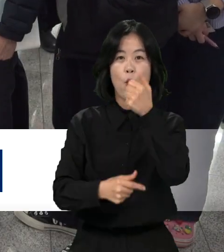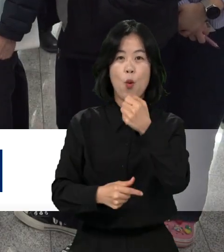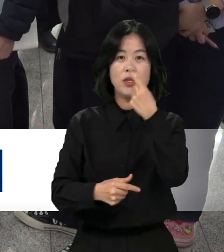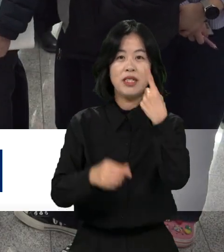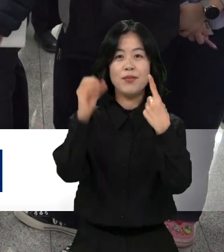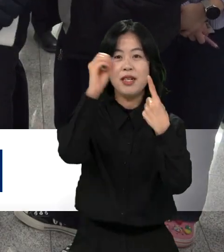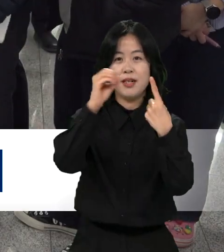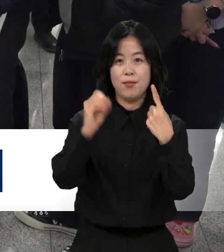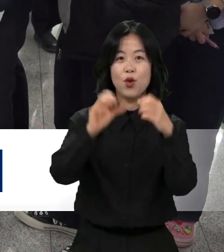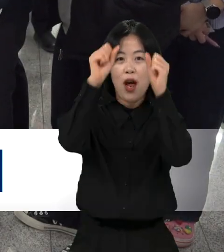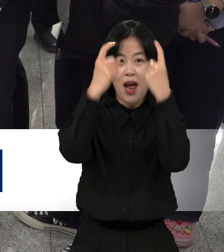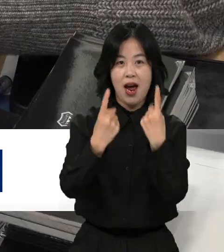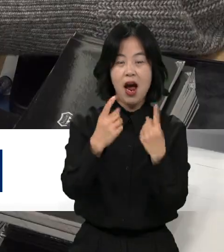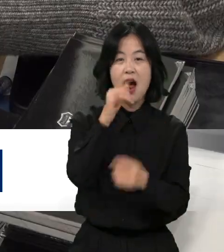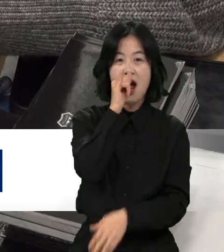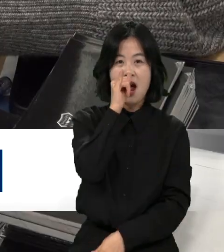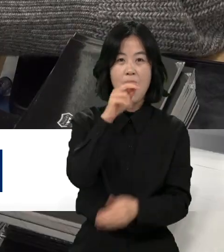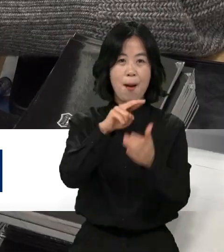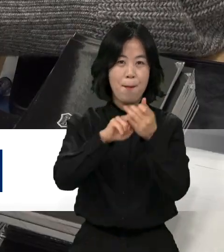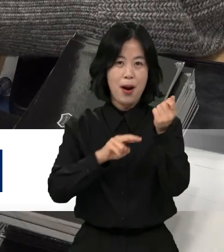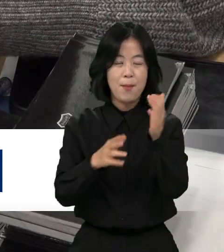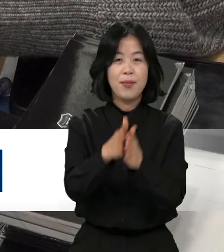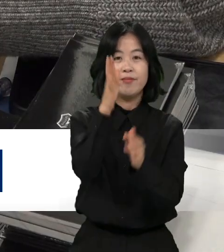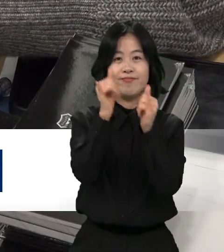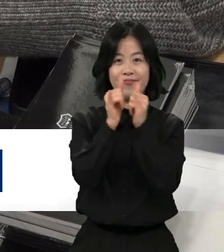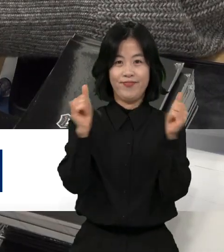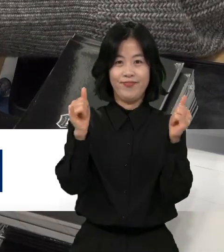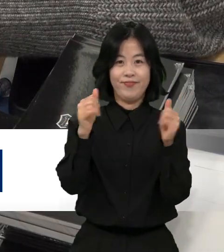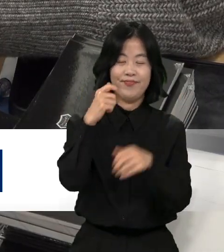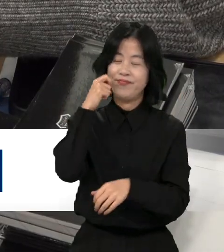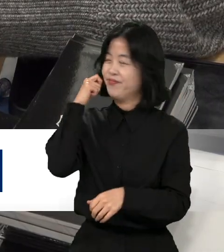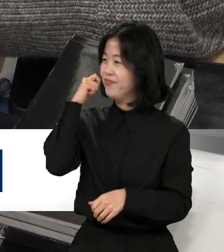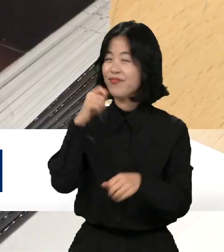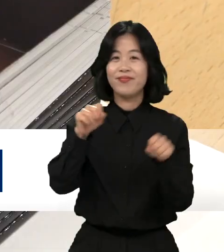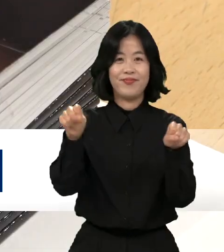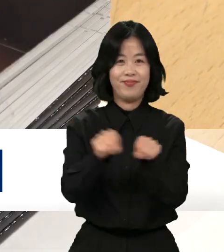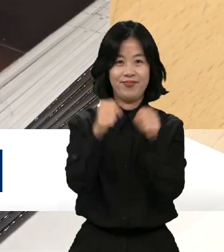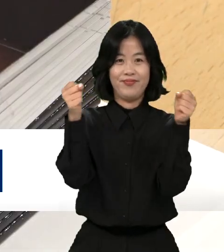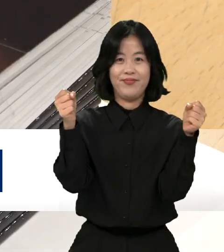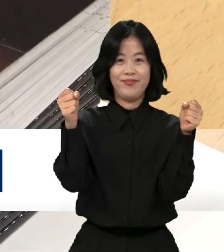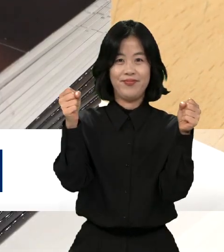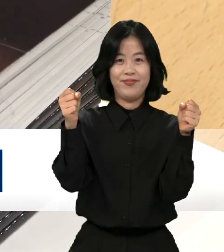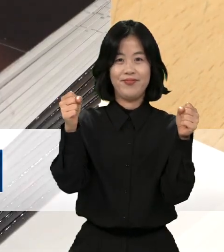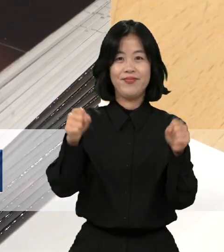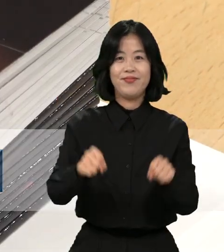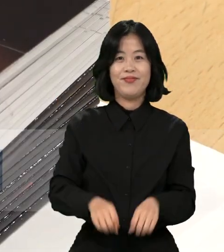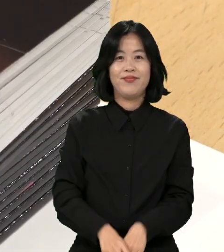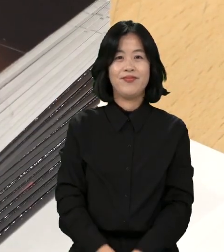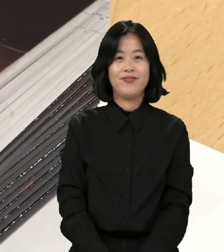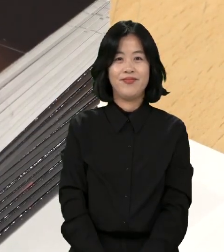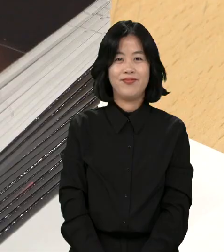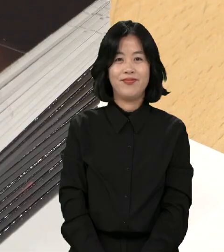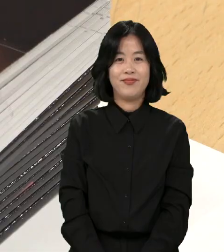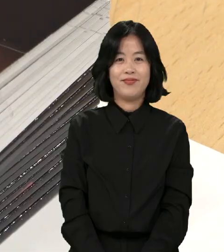시즌 예매권은 51% 할인된 가격으로 판매되 시민들의 뜨거운 호응을